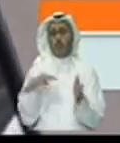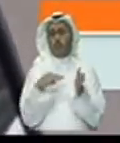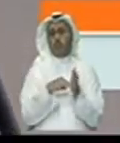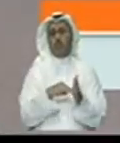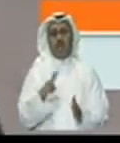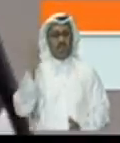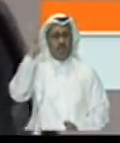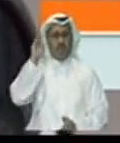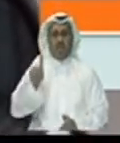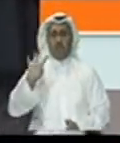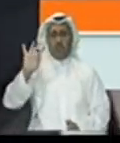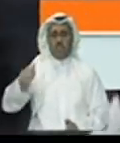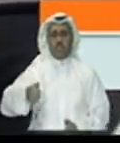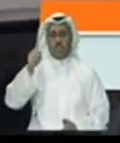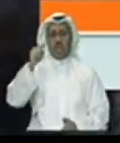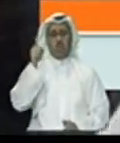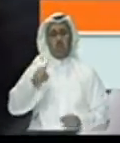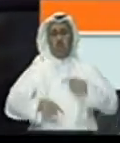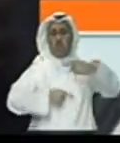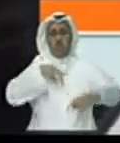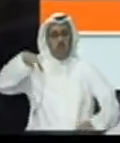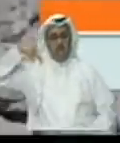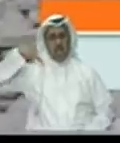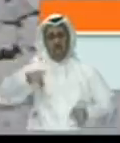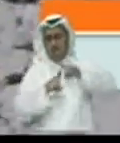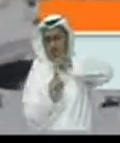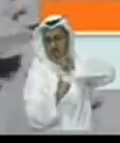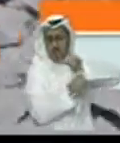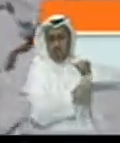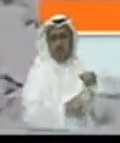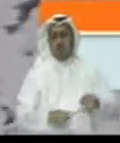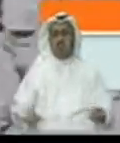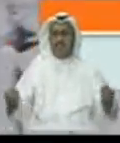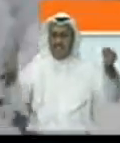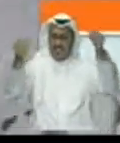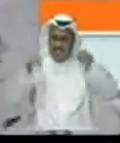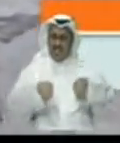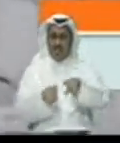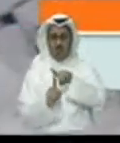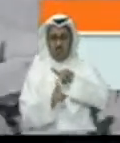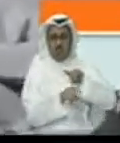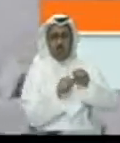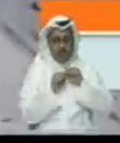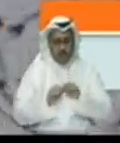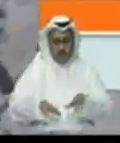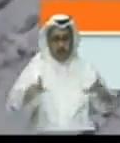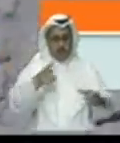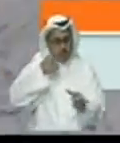أبريل استهدافه لمحافظة إدلب والمناطق المتاخمة. المرصد نشر إحصائية تشير إلى